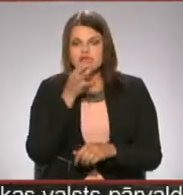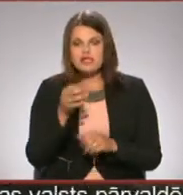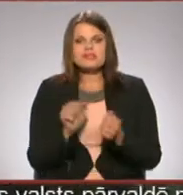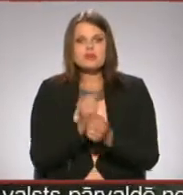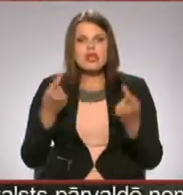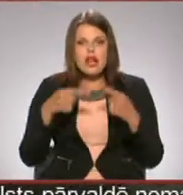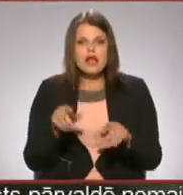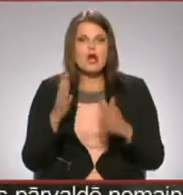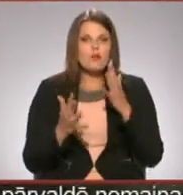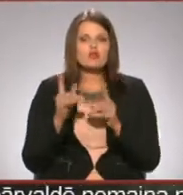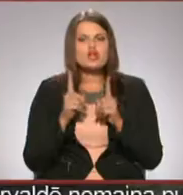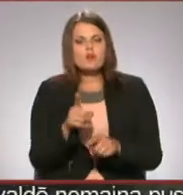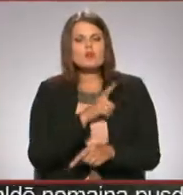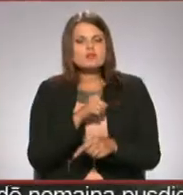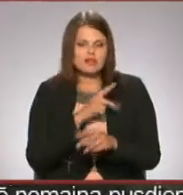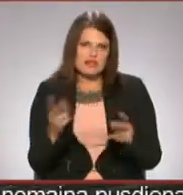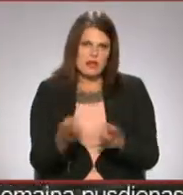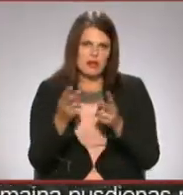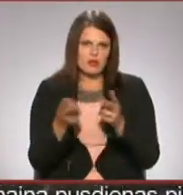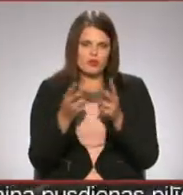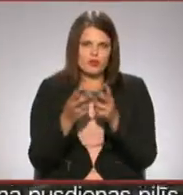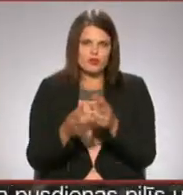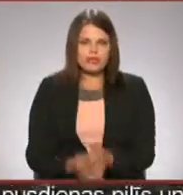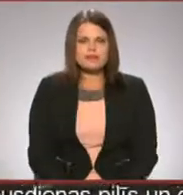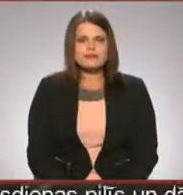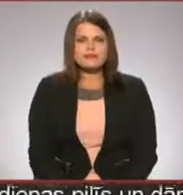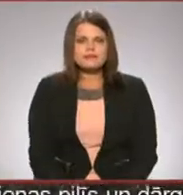mežā jābūt uzmanīgiem ar uguni. Zana Lākuta, Reinis Andziķis, TV Kurzeme.